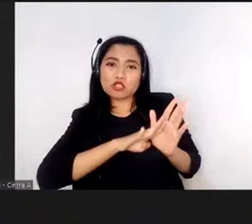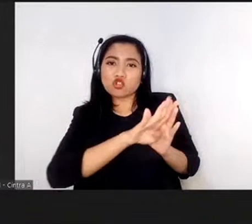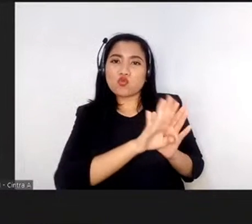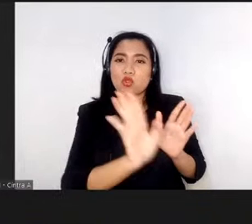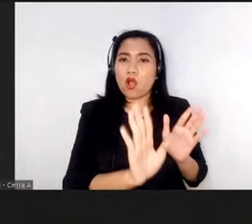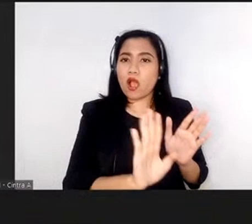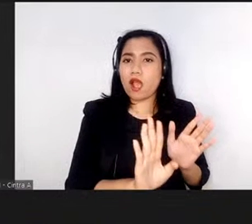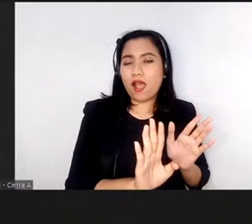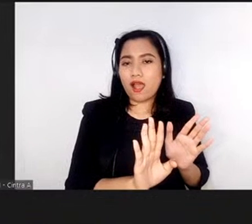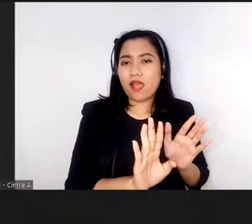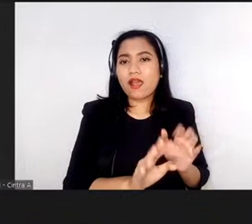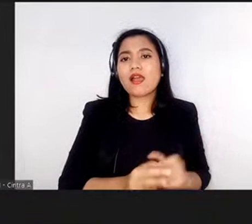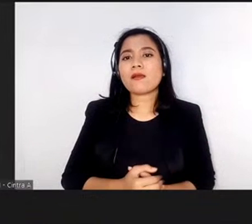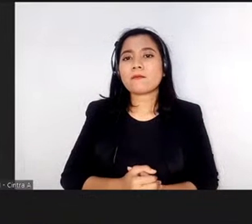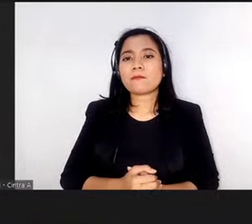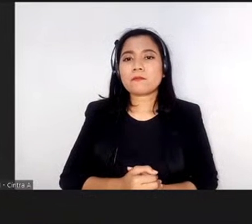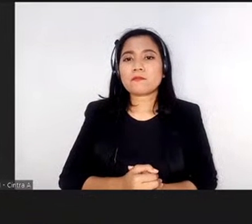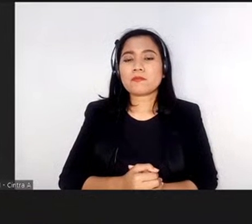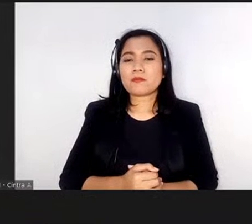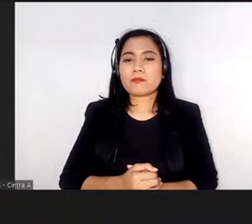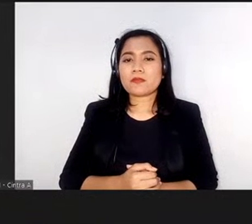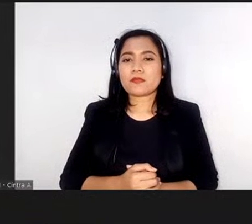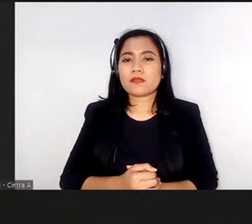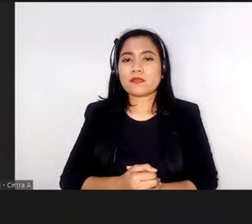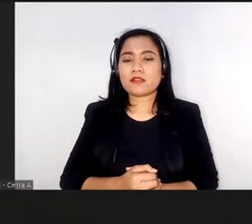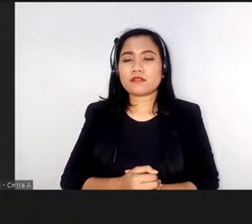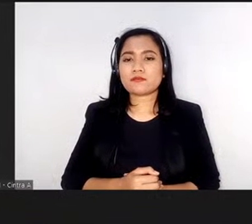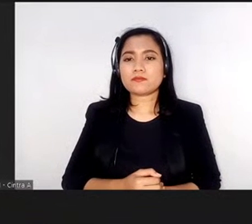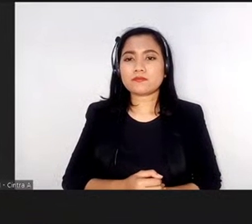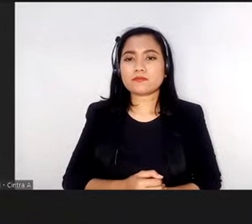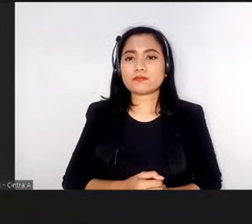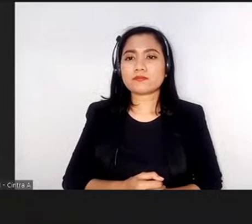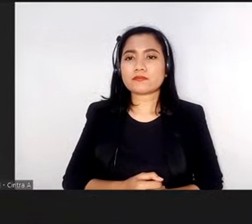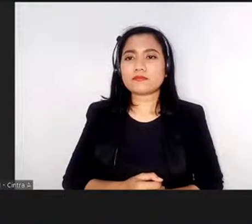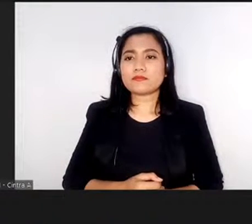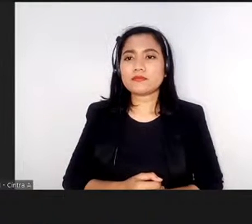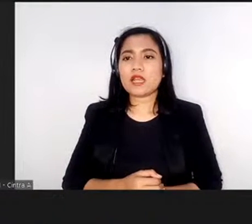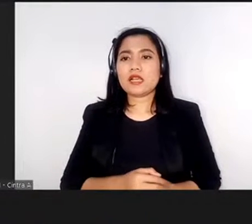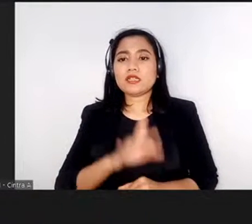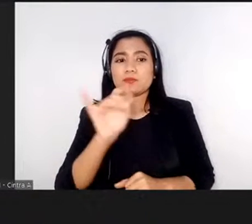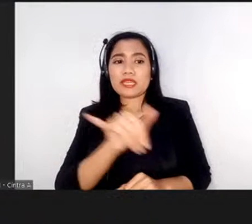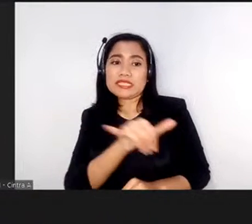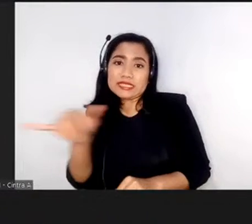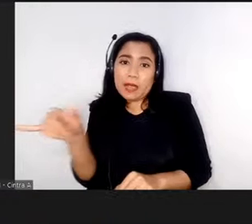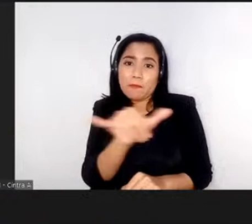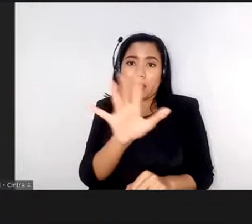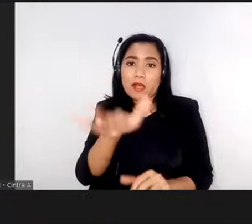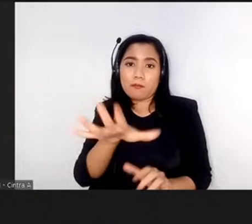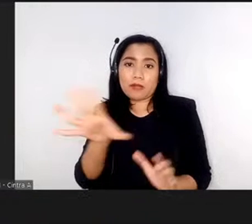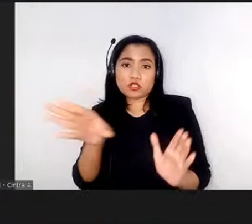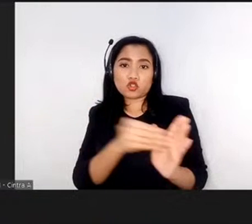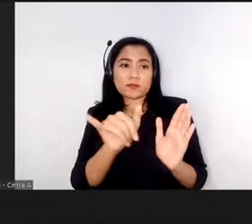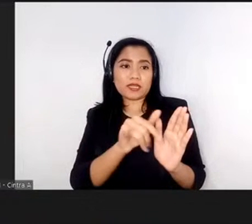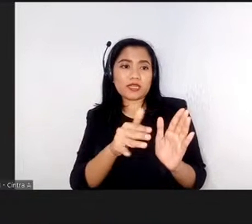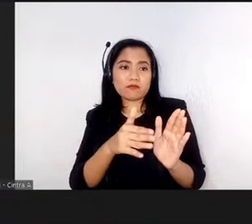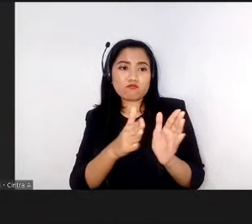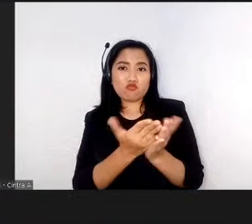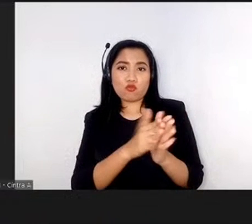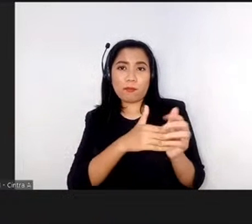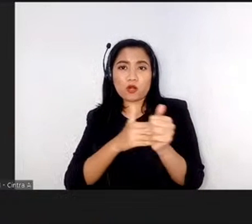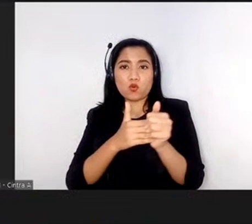kemajuan Apakah sejalan dengan ee panduan bila tidak ada kemajuan dan kita tidak bisa membuat